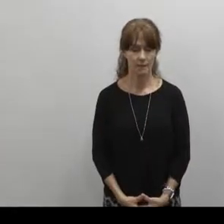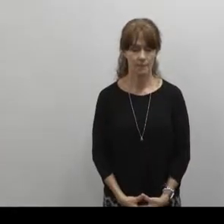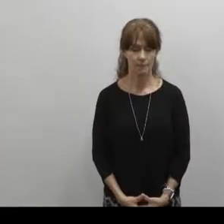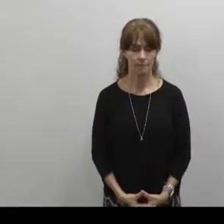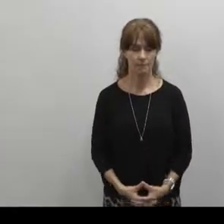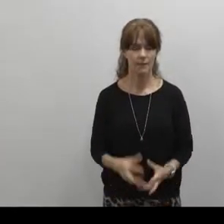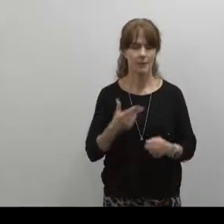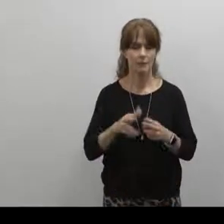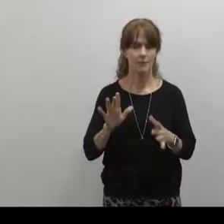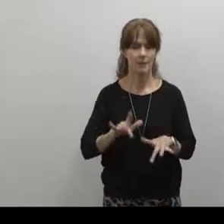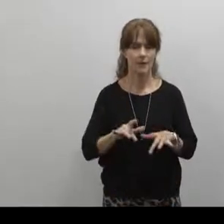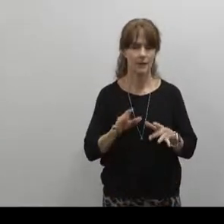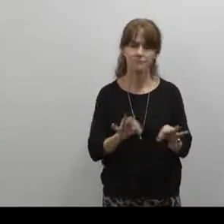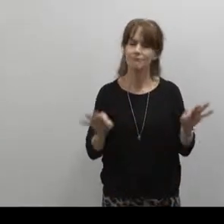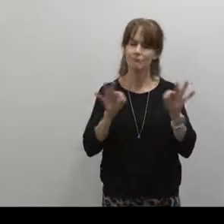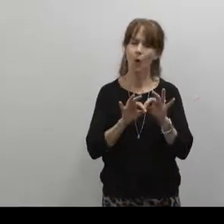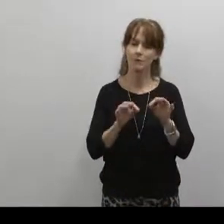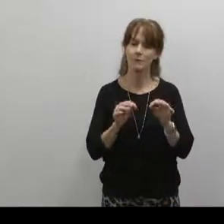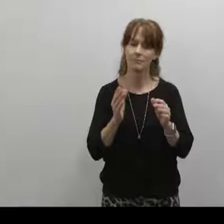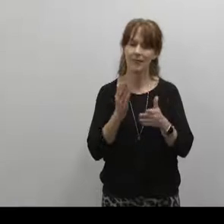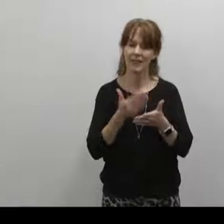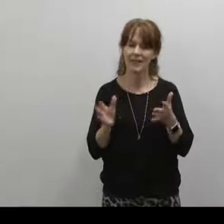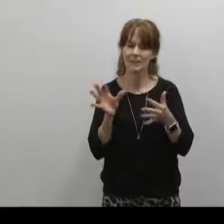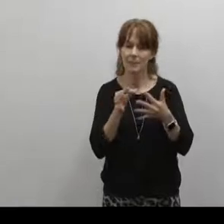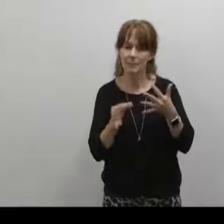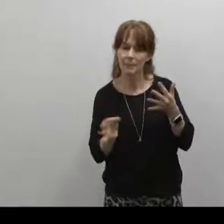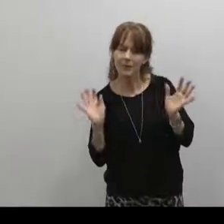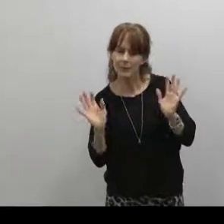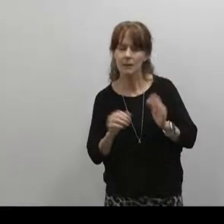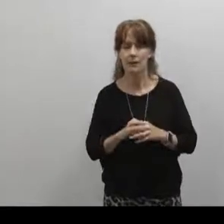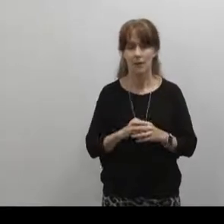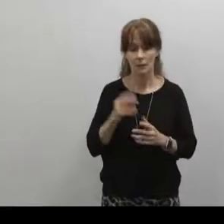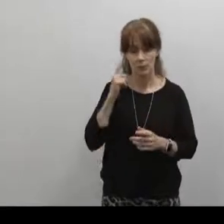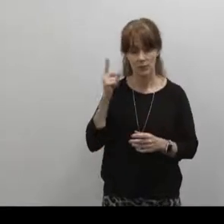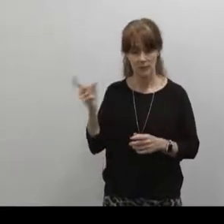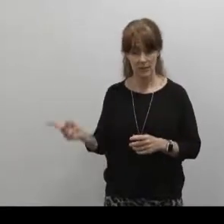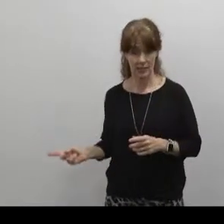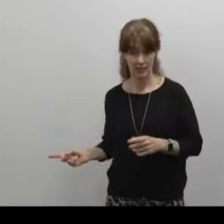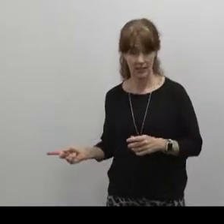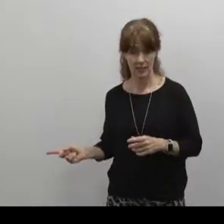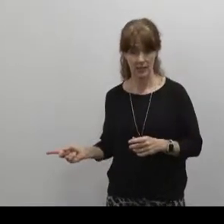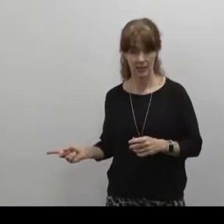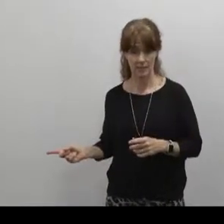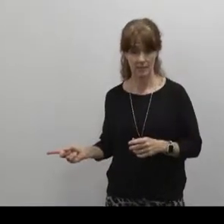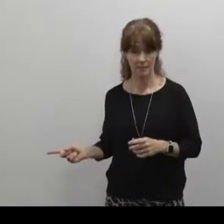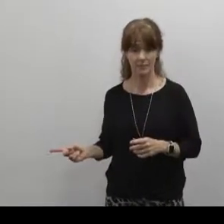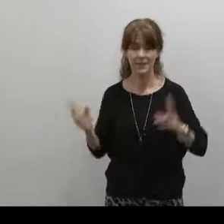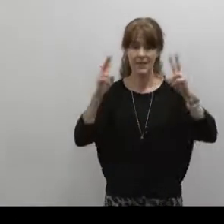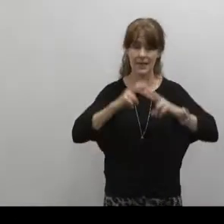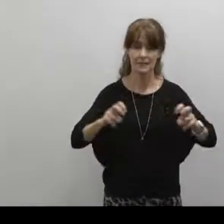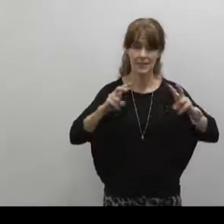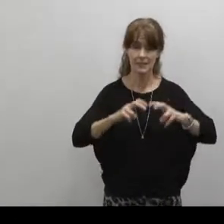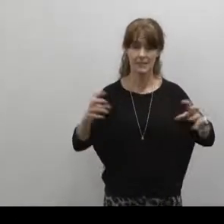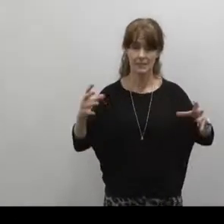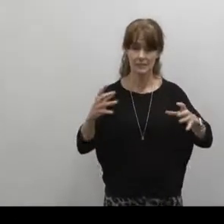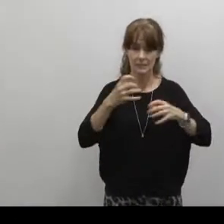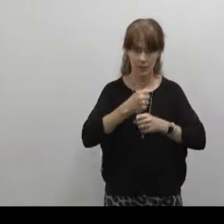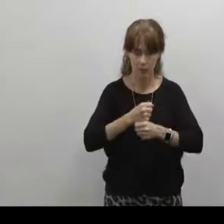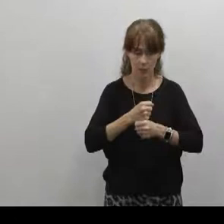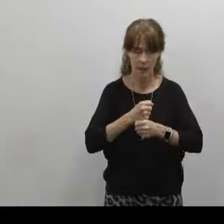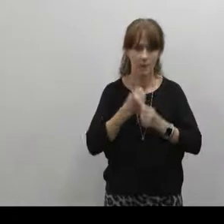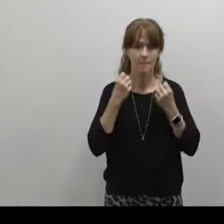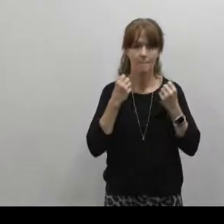khi nhầm thưa sáng khai hay thưa nhầm năng bằng hai như vậy để thay bàn bằng phứ nè